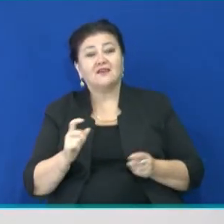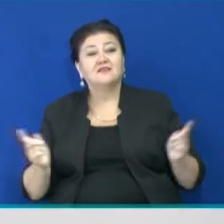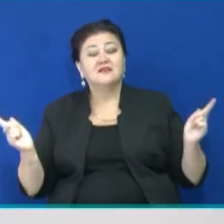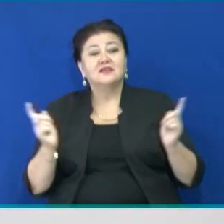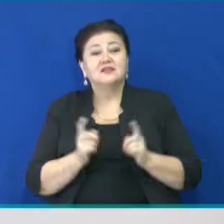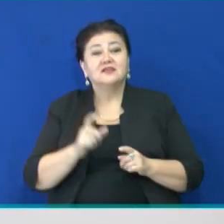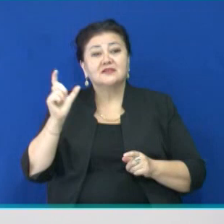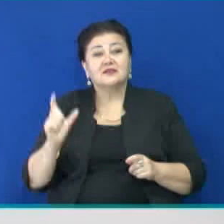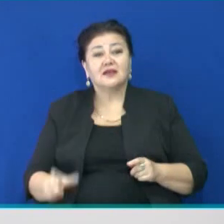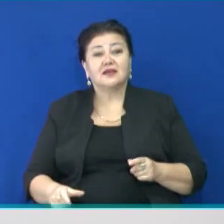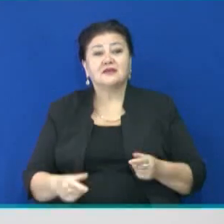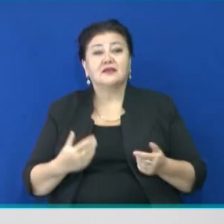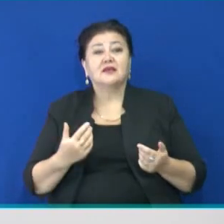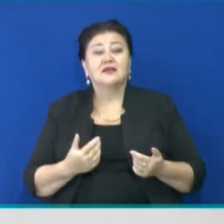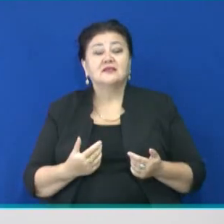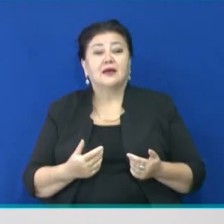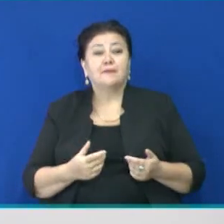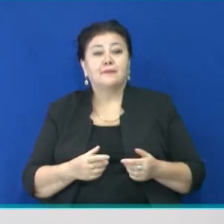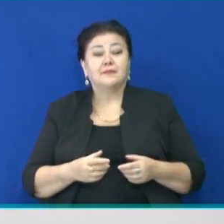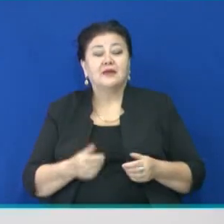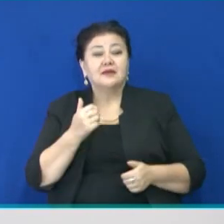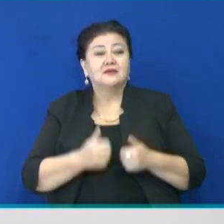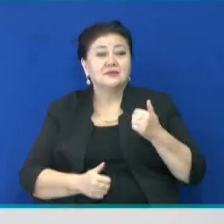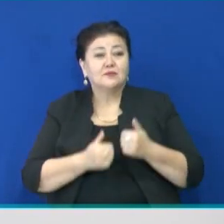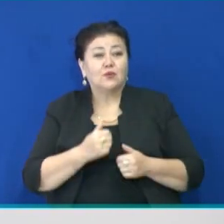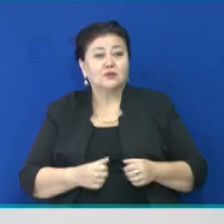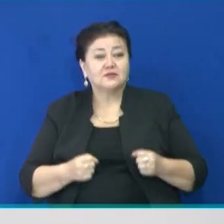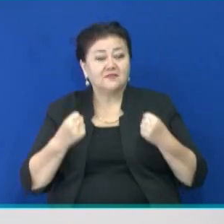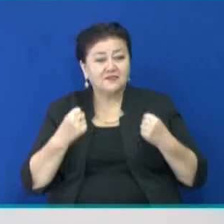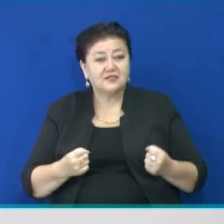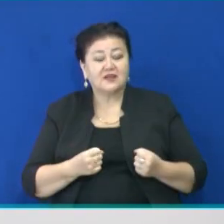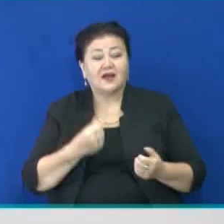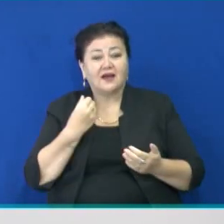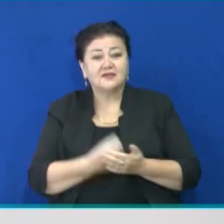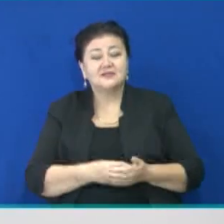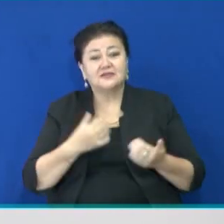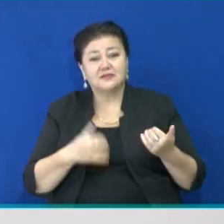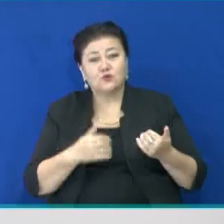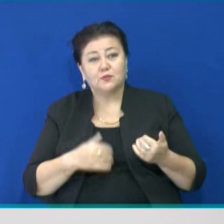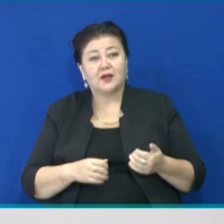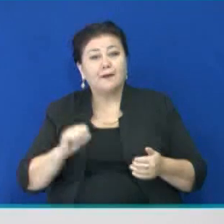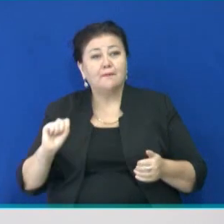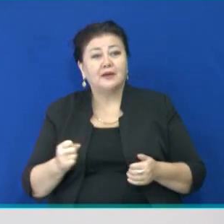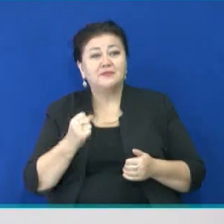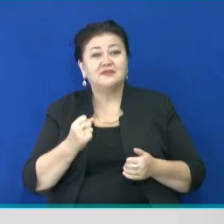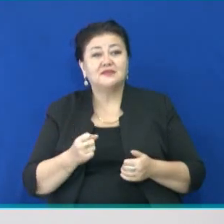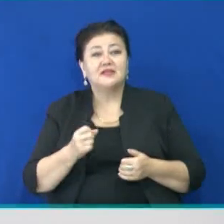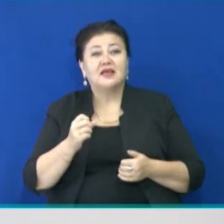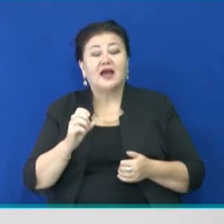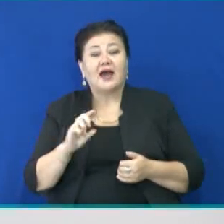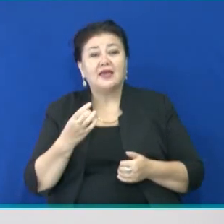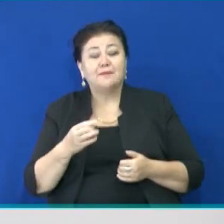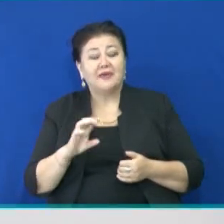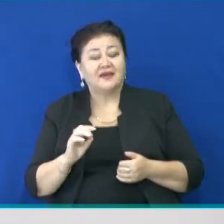Ол Тұғыры биік тарбағатай өнер және спорт фестивалінің Асыл домбыра 2023 сайысында топ жарған айтыскер ақын